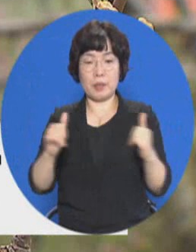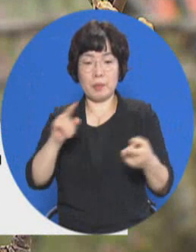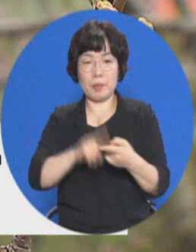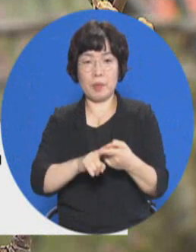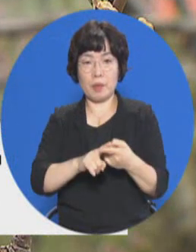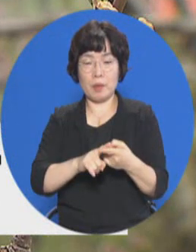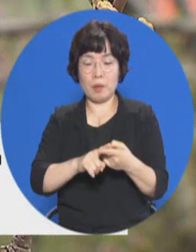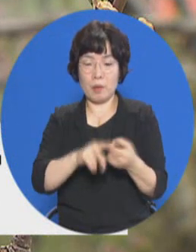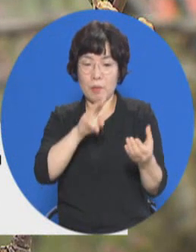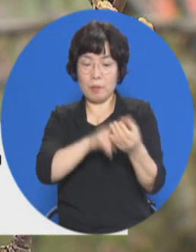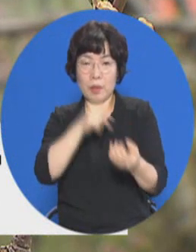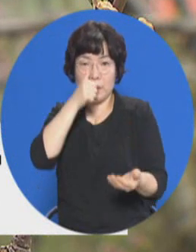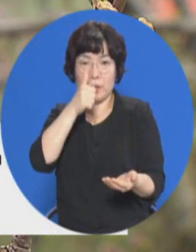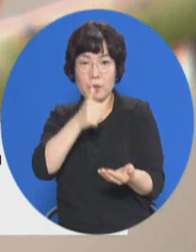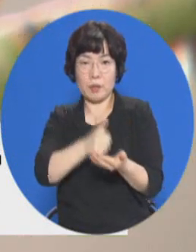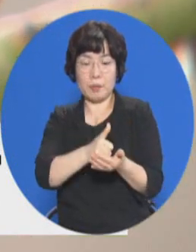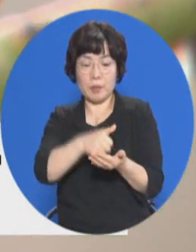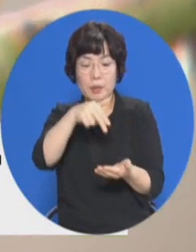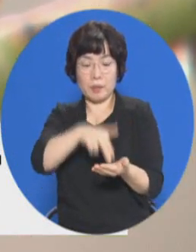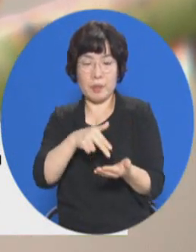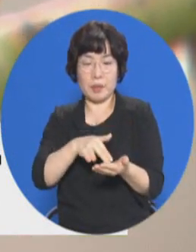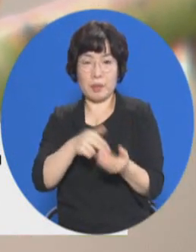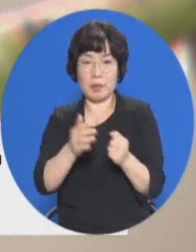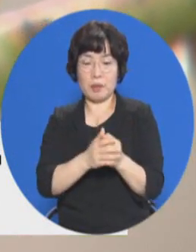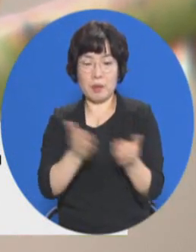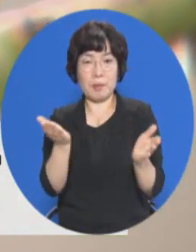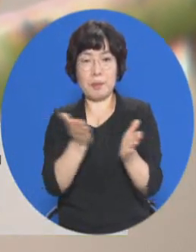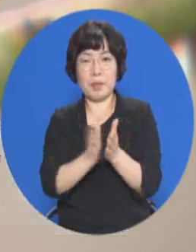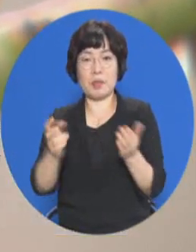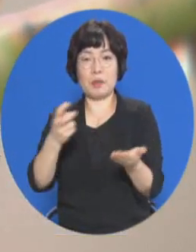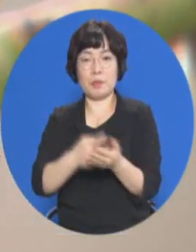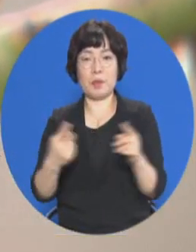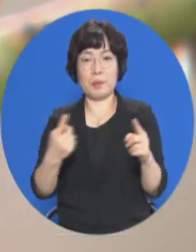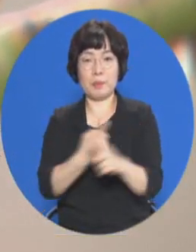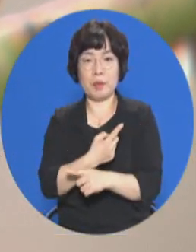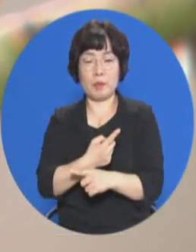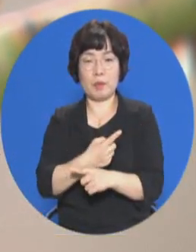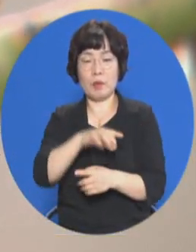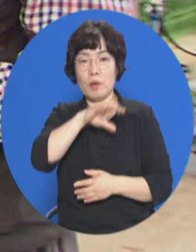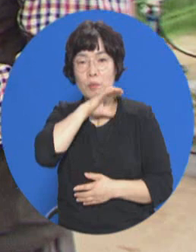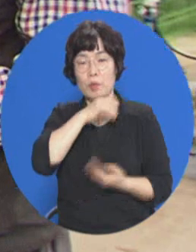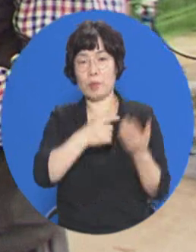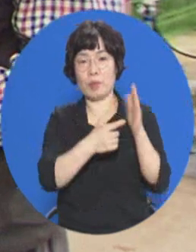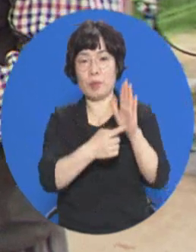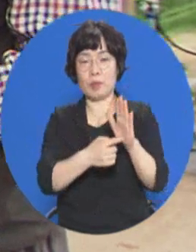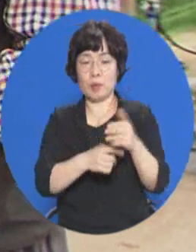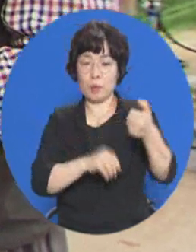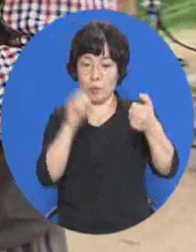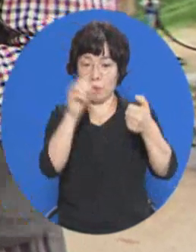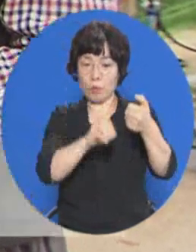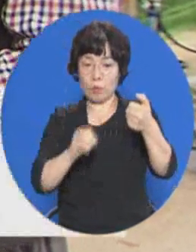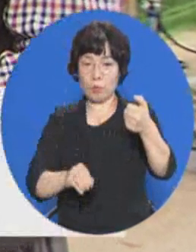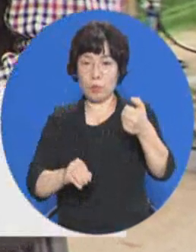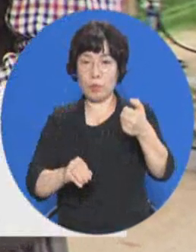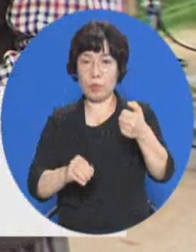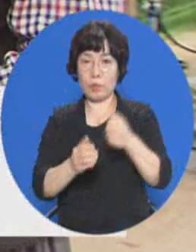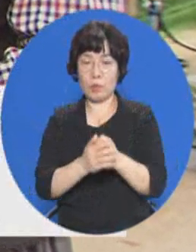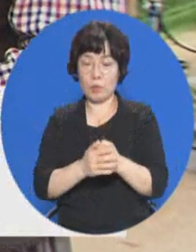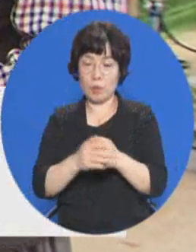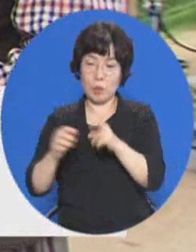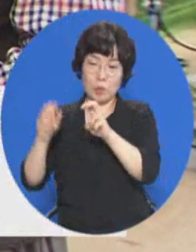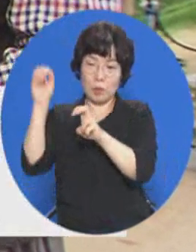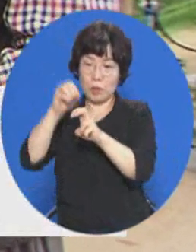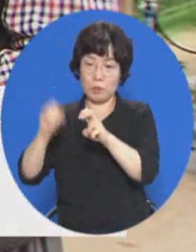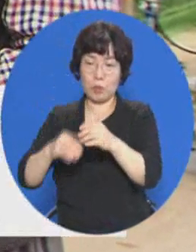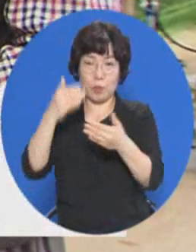잠재적 범죄자로 보는 시각이 담긴 탓에 불합리한 개정이라는 불만이 터져나오고 있습니다. 50% 잡았으면 거기서 20%